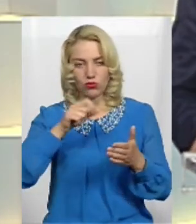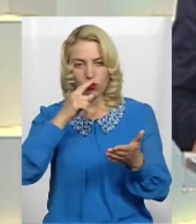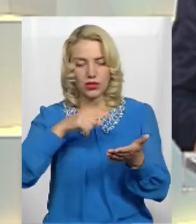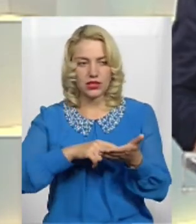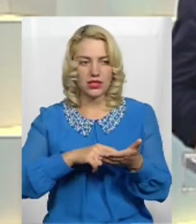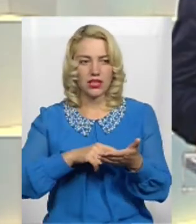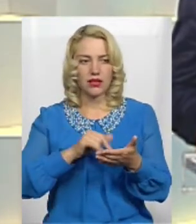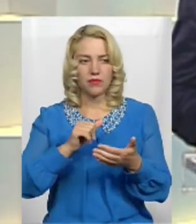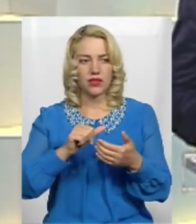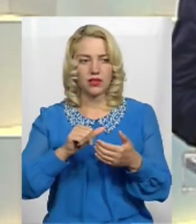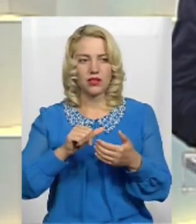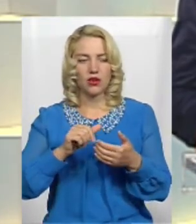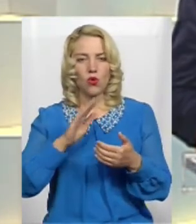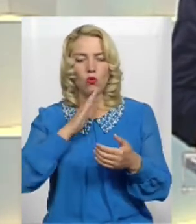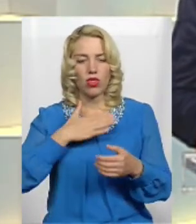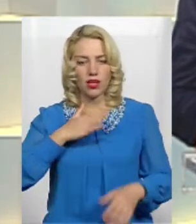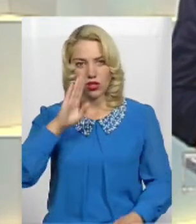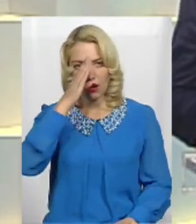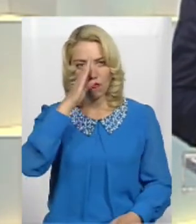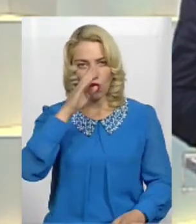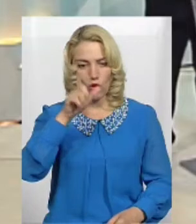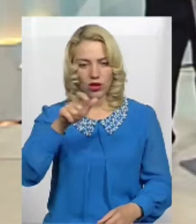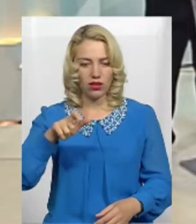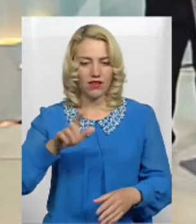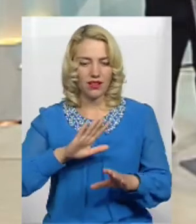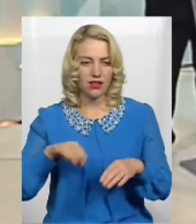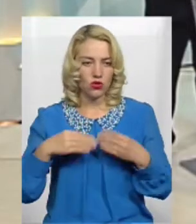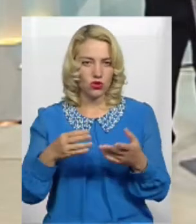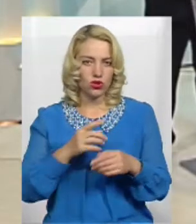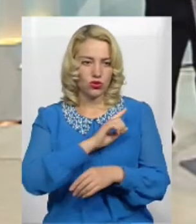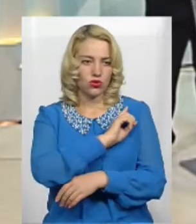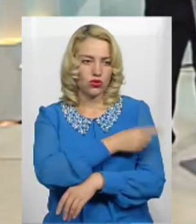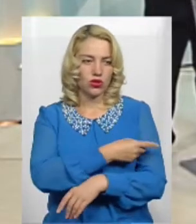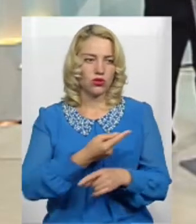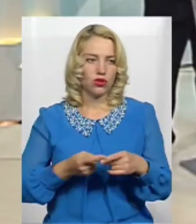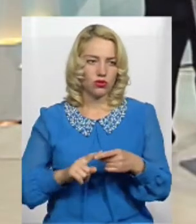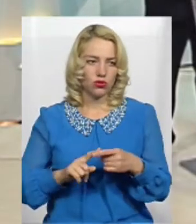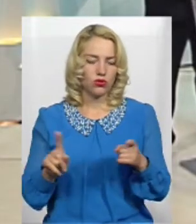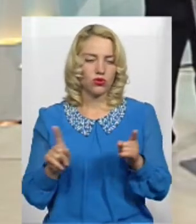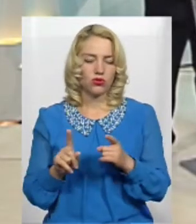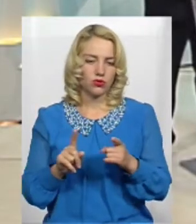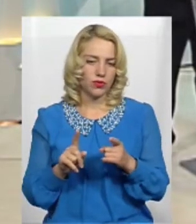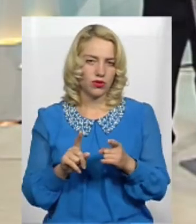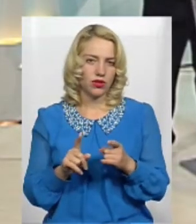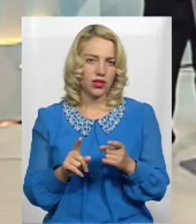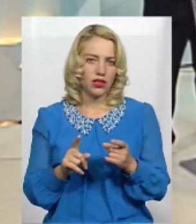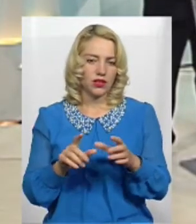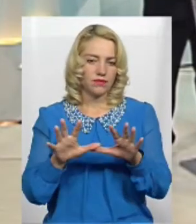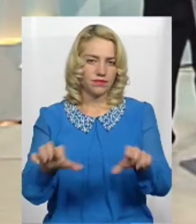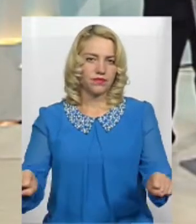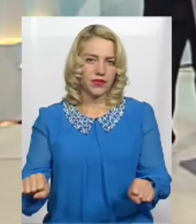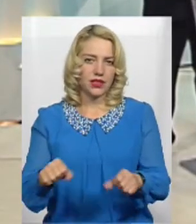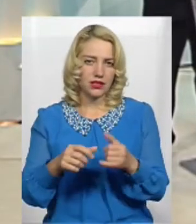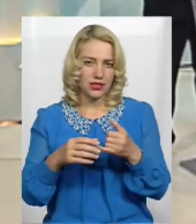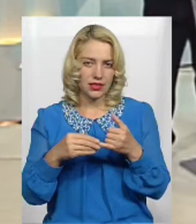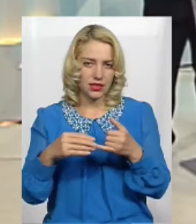опинитися, зокрема, і в наших ворогів, не докладаючи зусиль для того, щоб застосовувати військову техніку чи щось інше. Мораторій